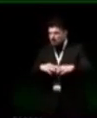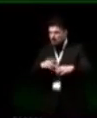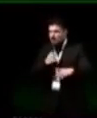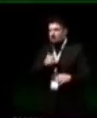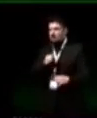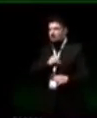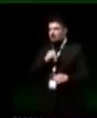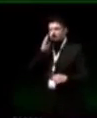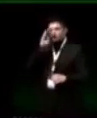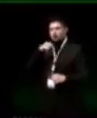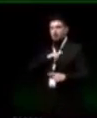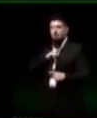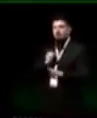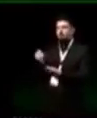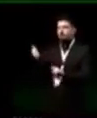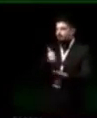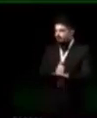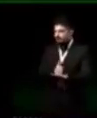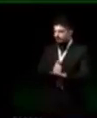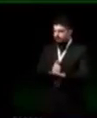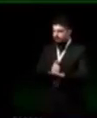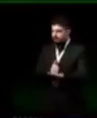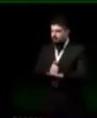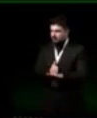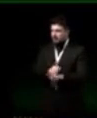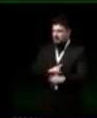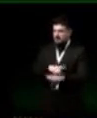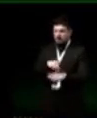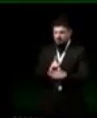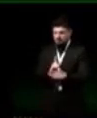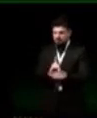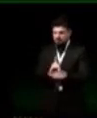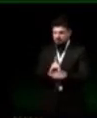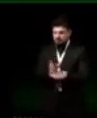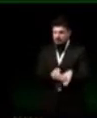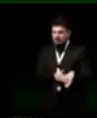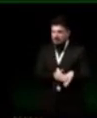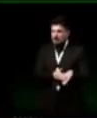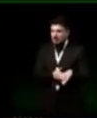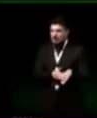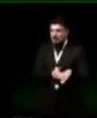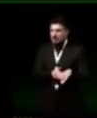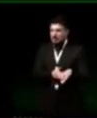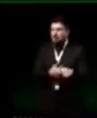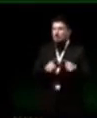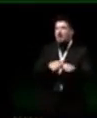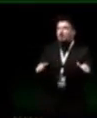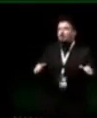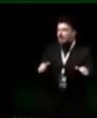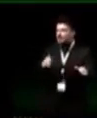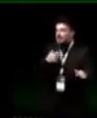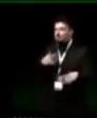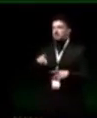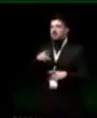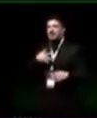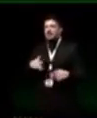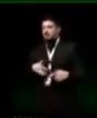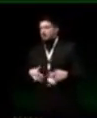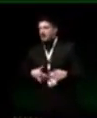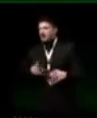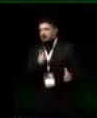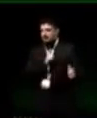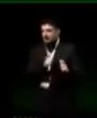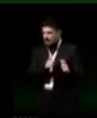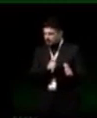al destino del PD, minacciando di andarsene e andandosene sulla base di un rancore o di un'antipatia.